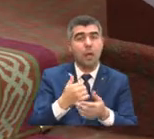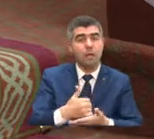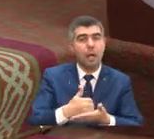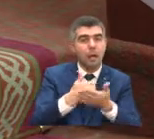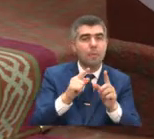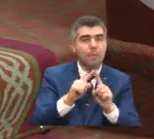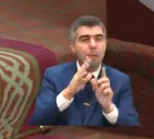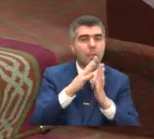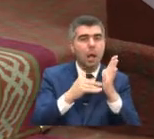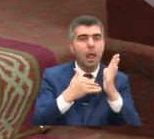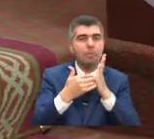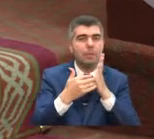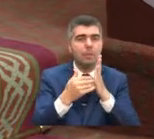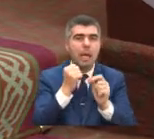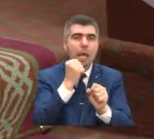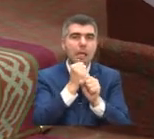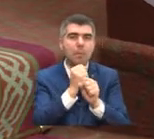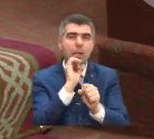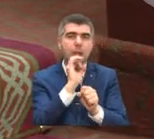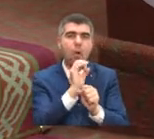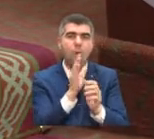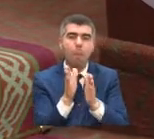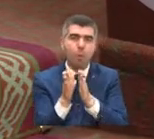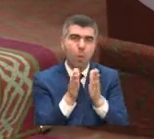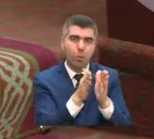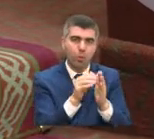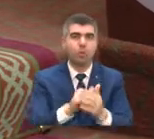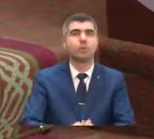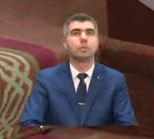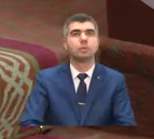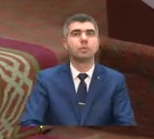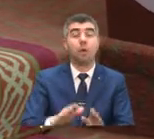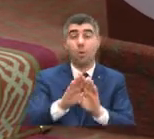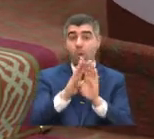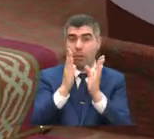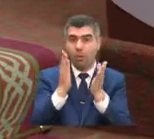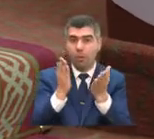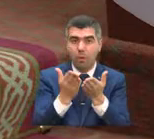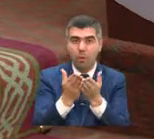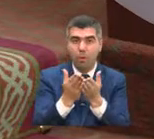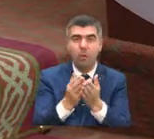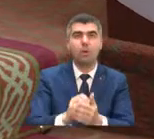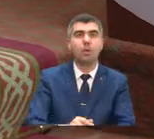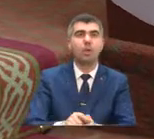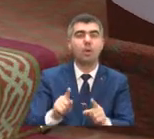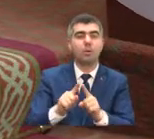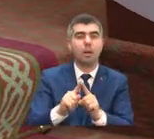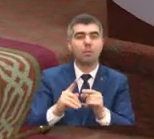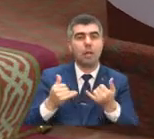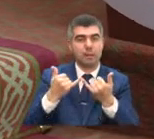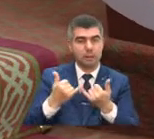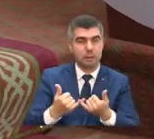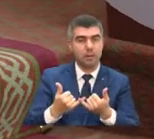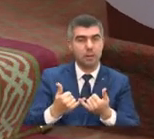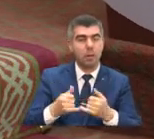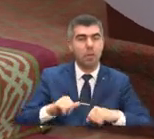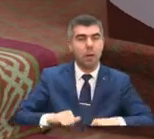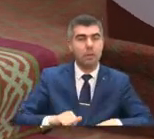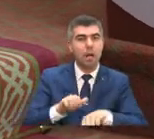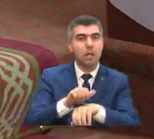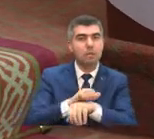برامج محدده. هذا الشيء كامل مع الامكانيات الماديه اليوم اللي متاحه لنا